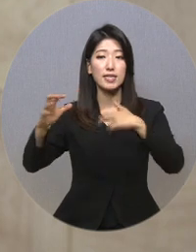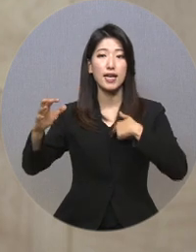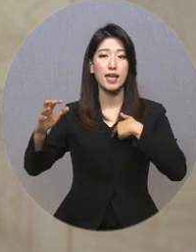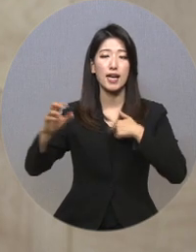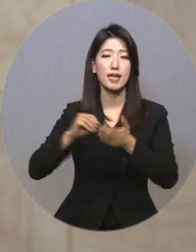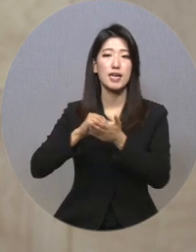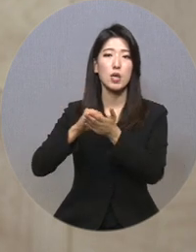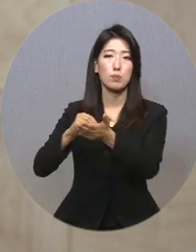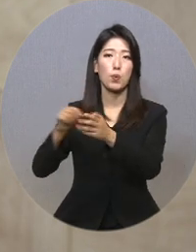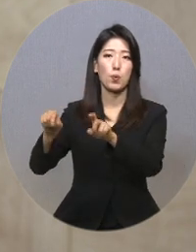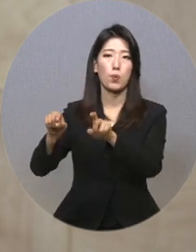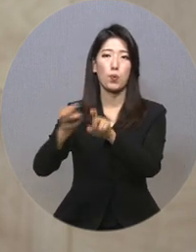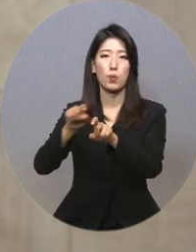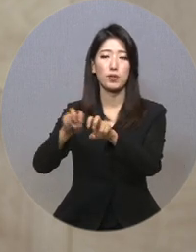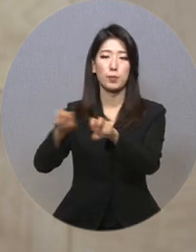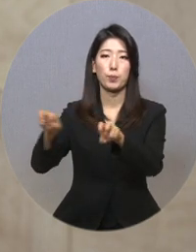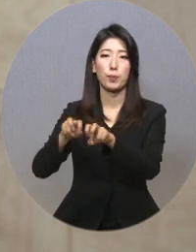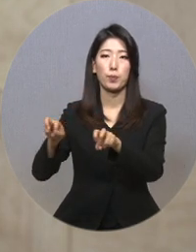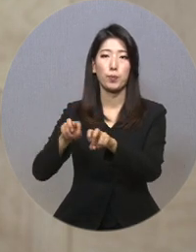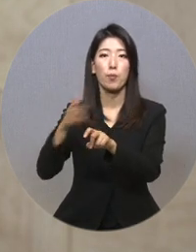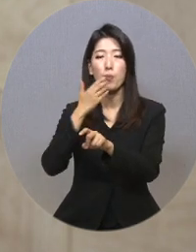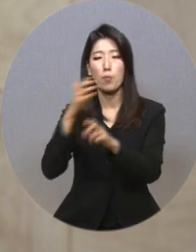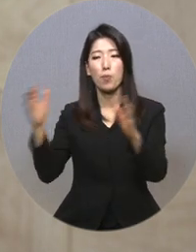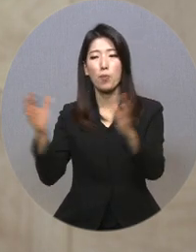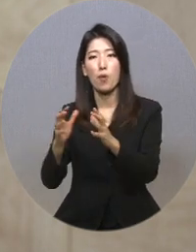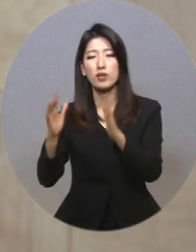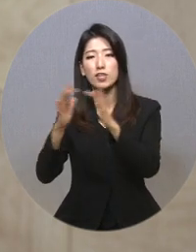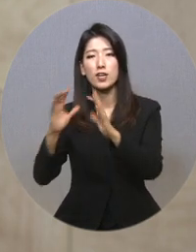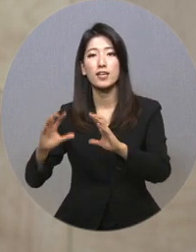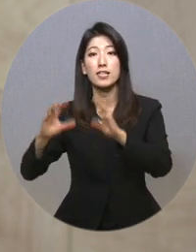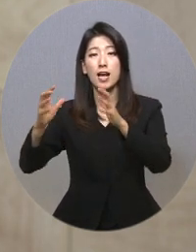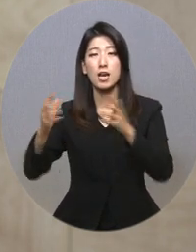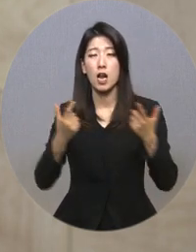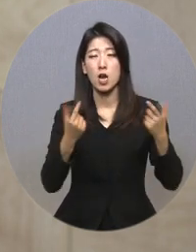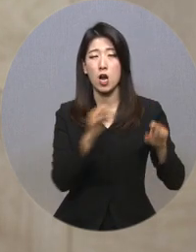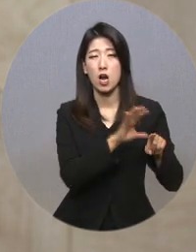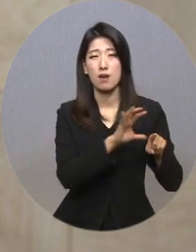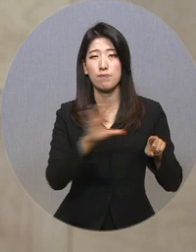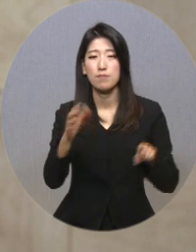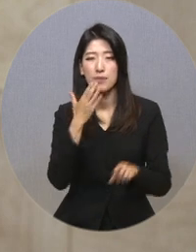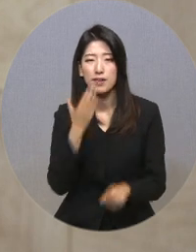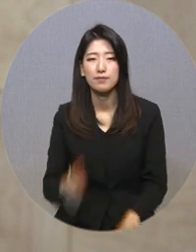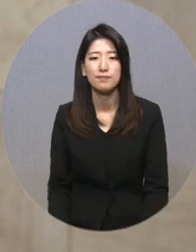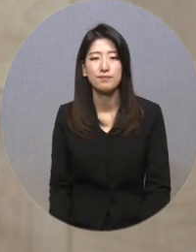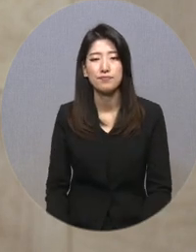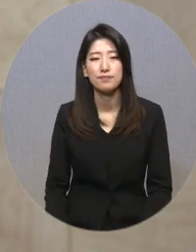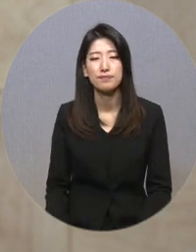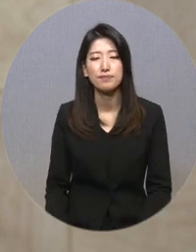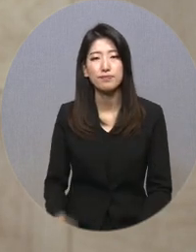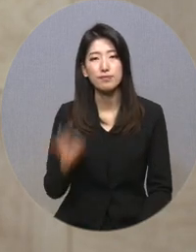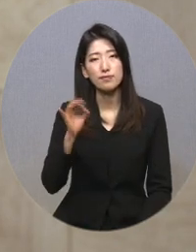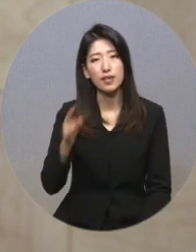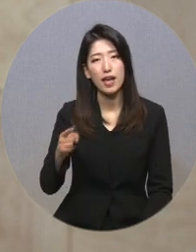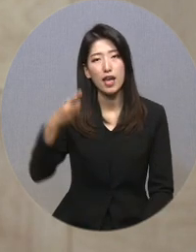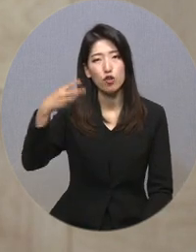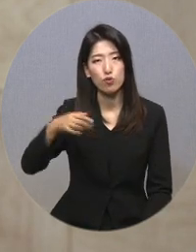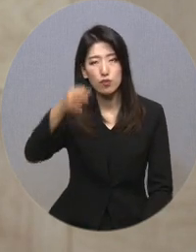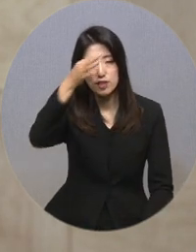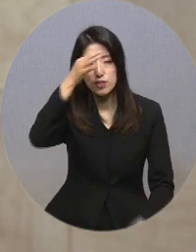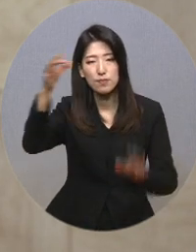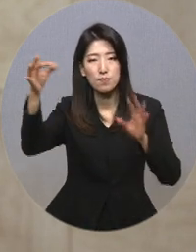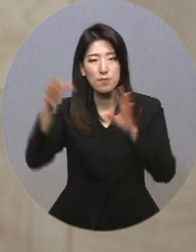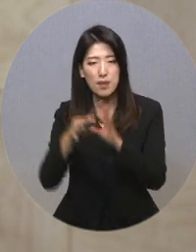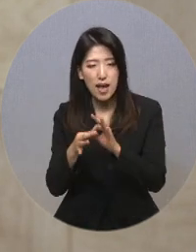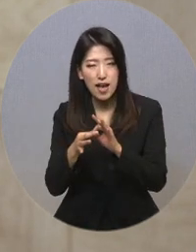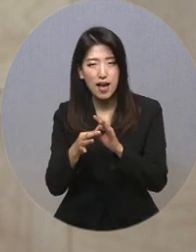있도록 준비하고 있습니다. 이것처럼 디지털 캠퍼스를 만들고 에듀테크 교육을 통해서 대학을